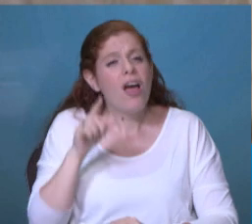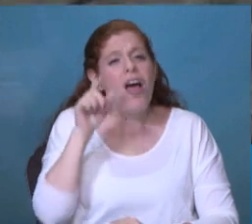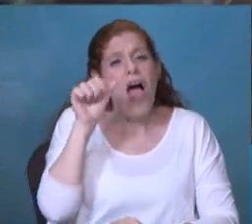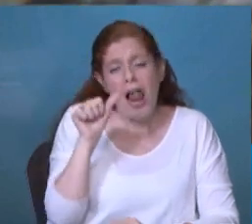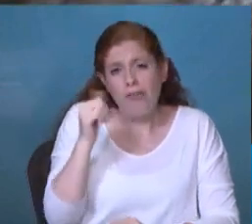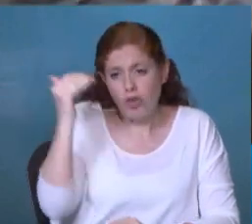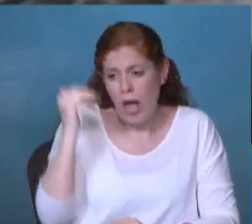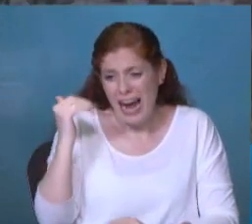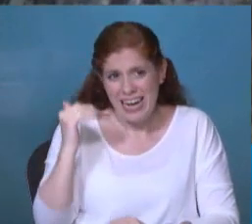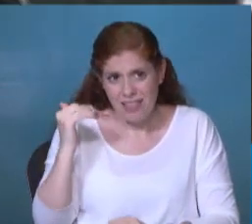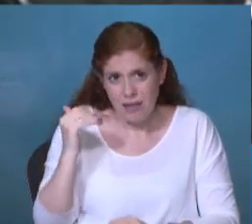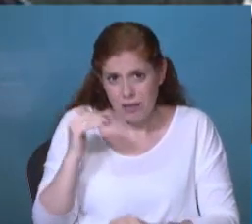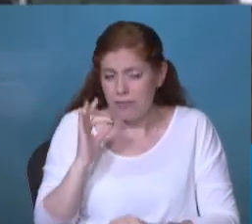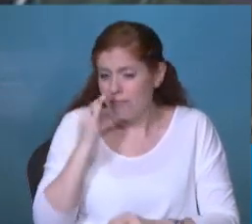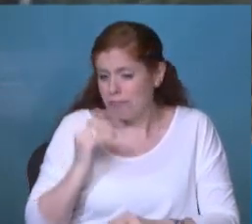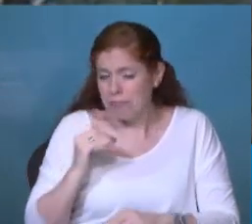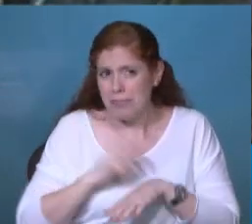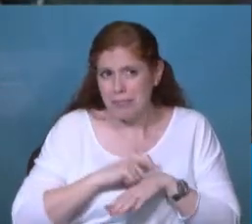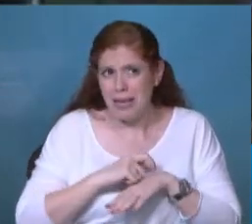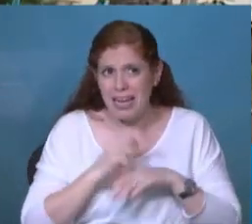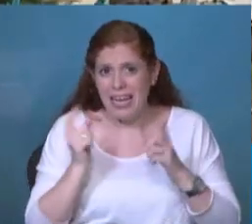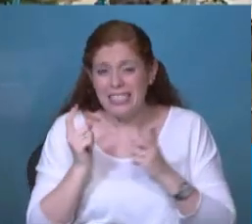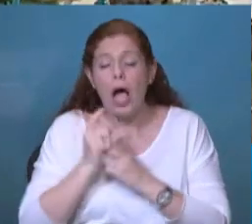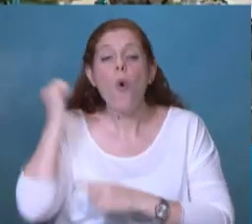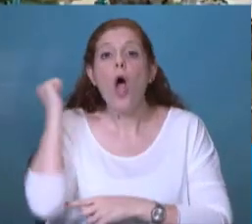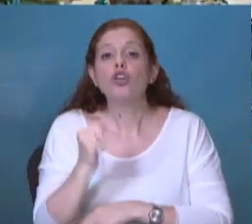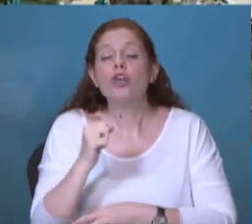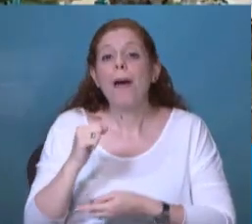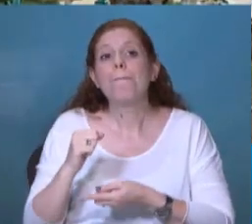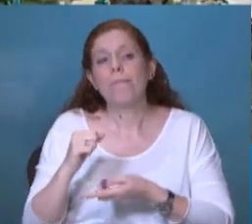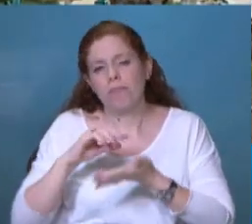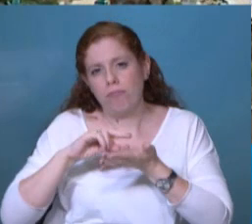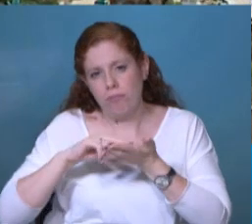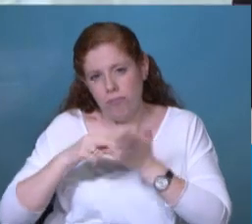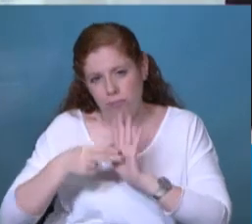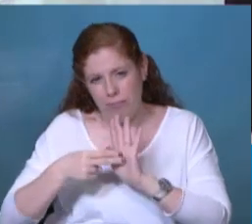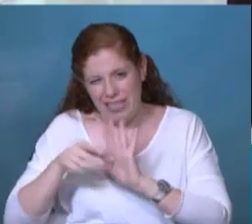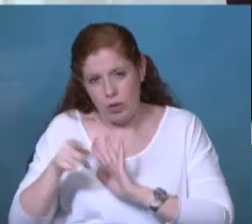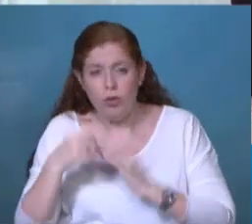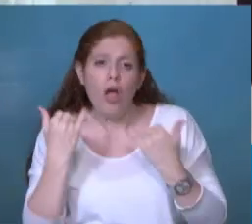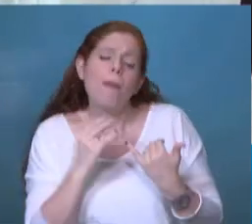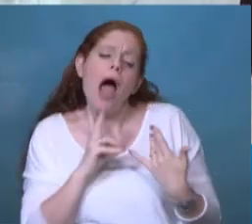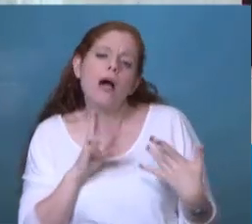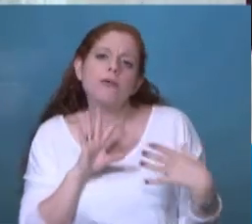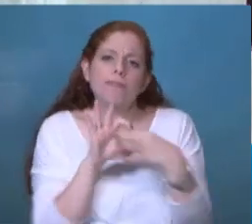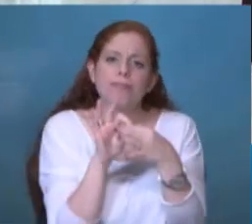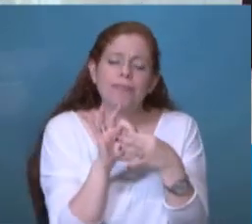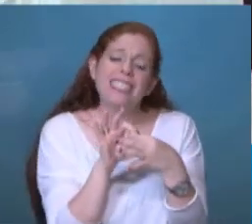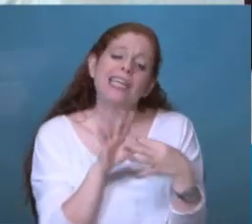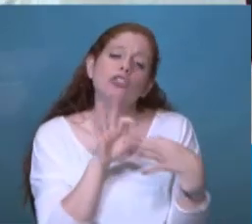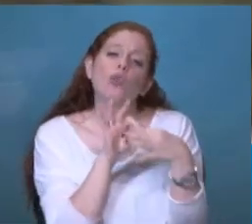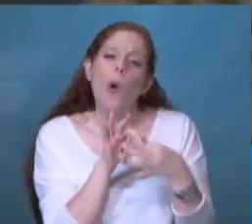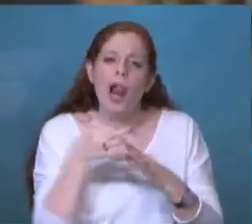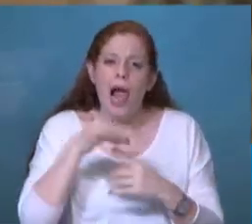הרצח, הואשם תחילה במעורבות בתכנונו. היום נקבע כי הוא יורשע רק בקשירת קשר להצתה. הרצח